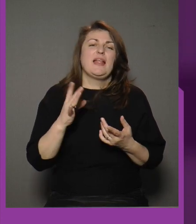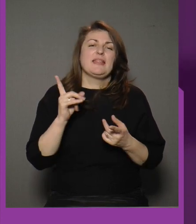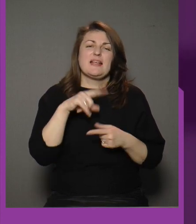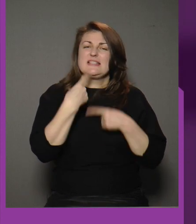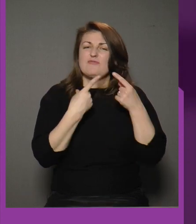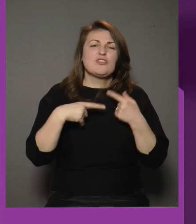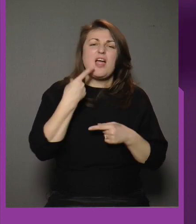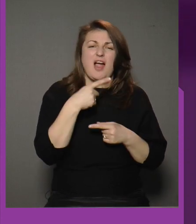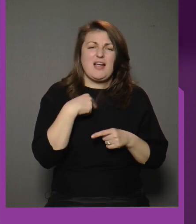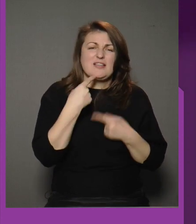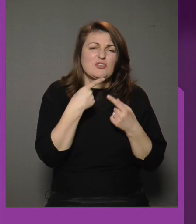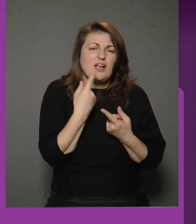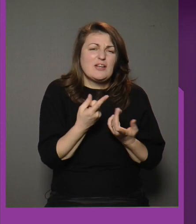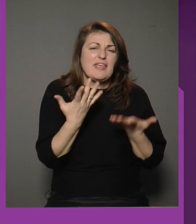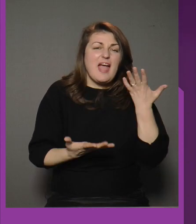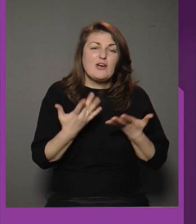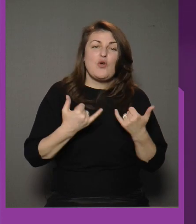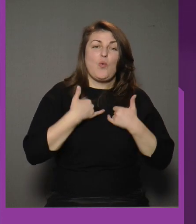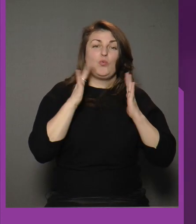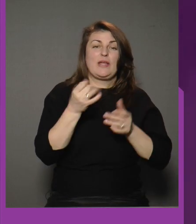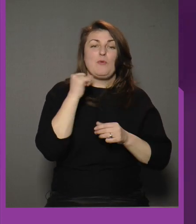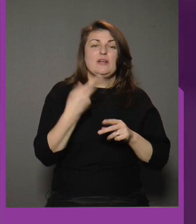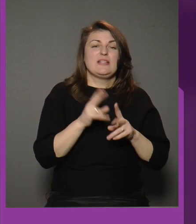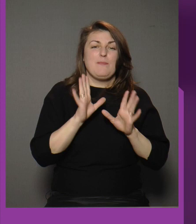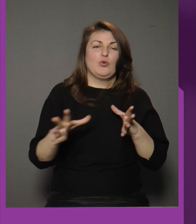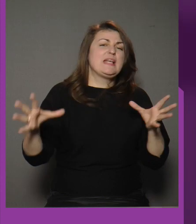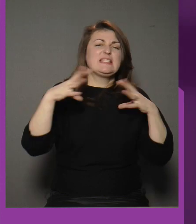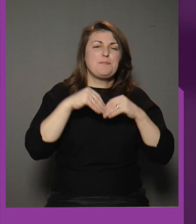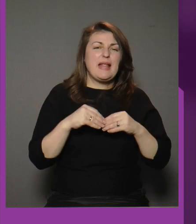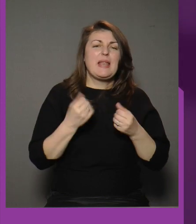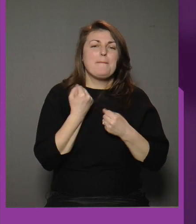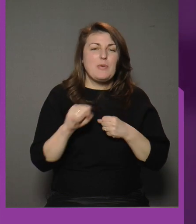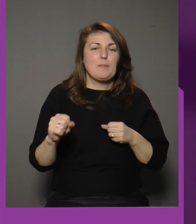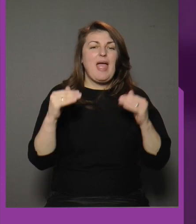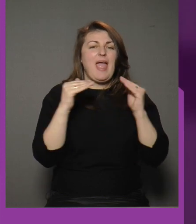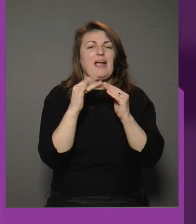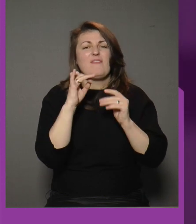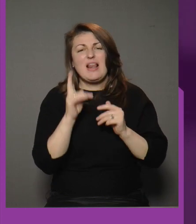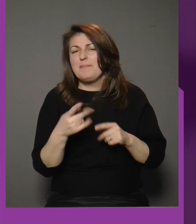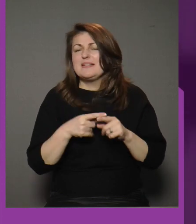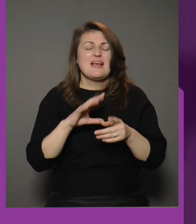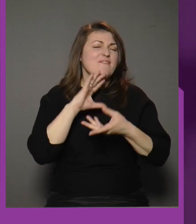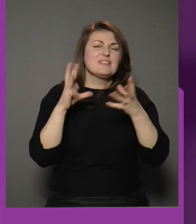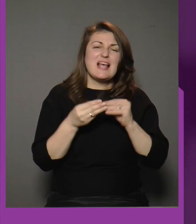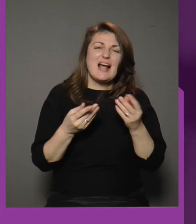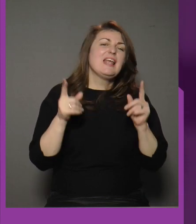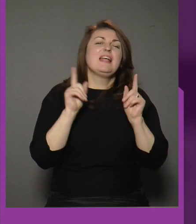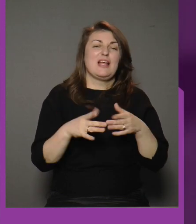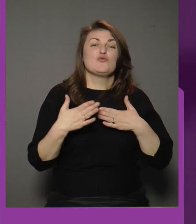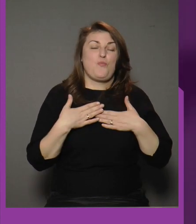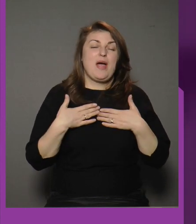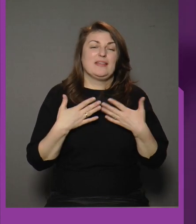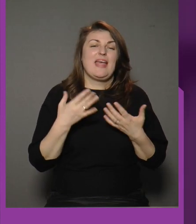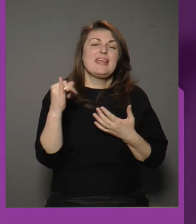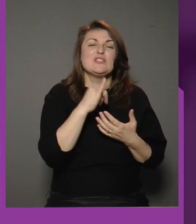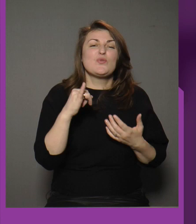що якщо у нас буде перемога, це буде спільна перемога. Еквалімпік – це взагалі теж у мене